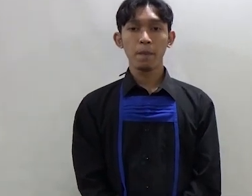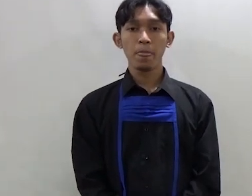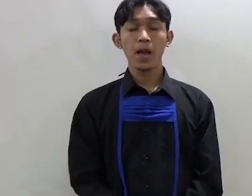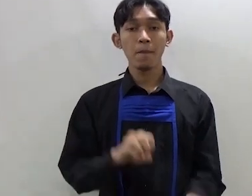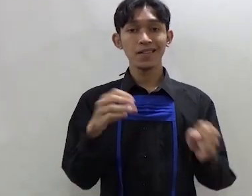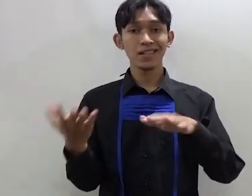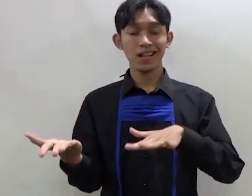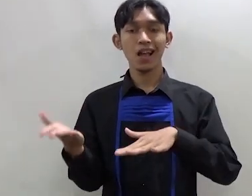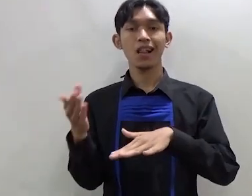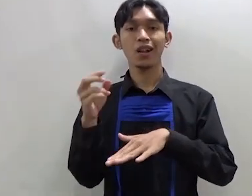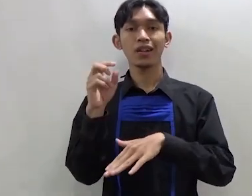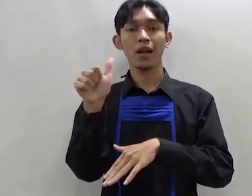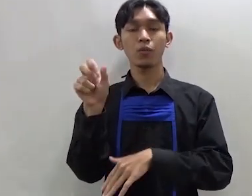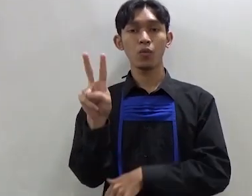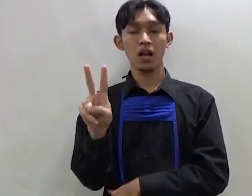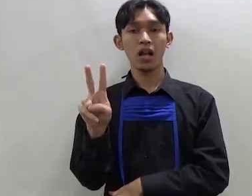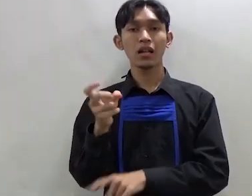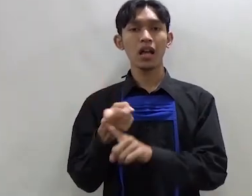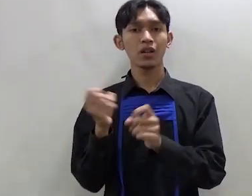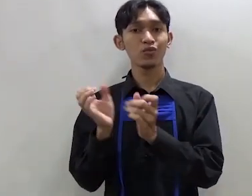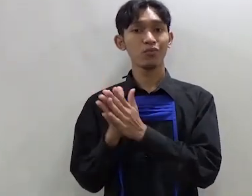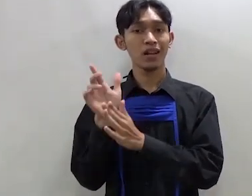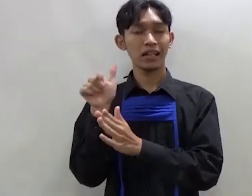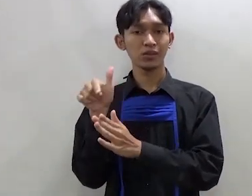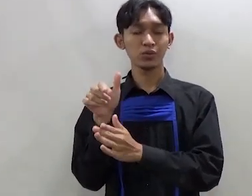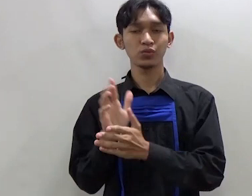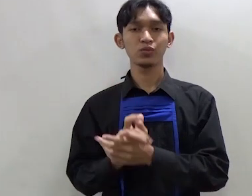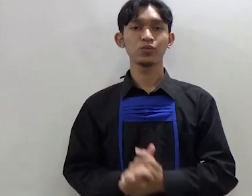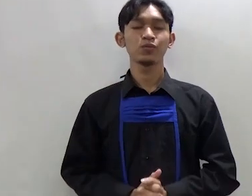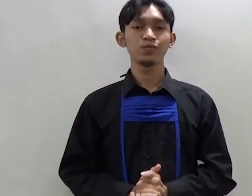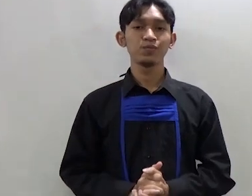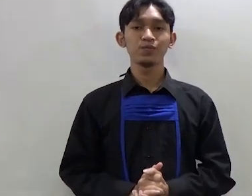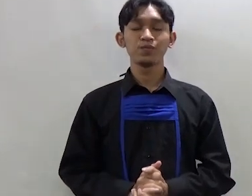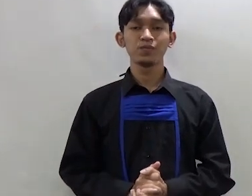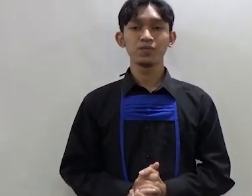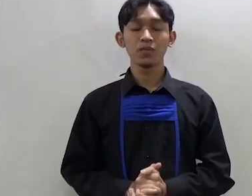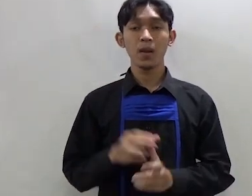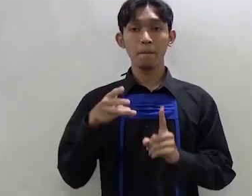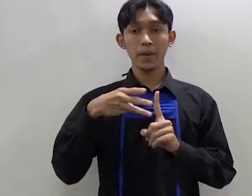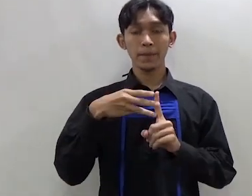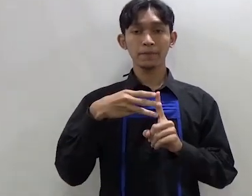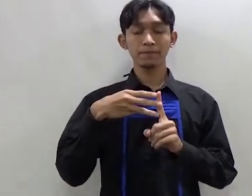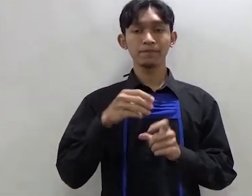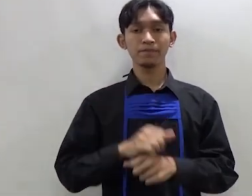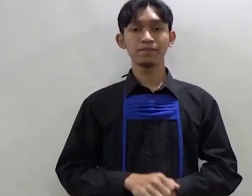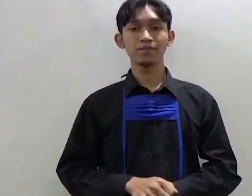kasus 119 perempuan usia 21 tahun warga kota